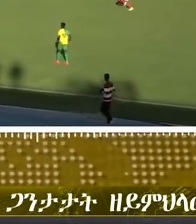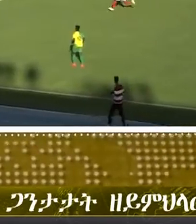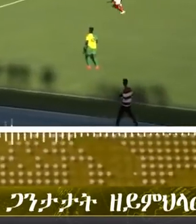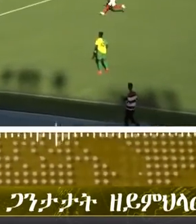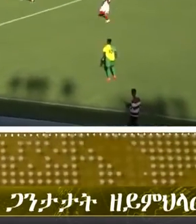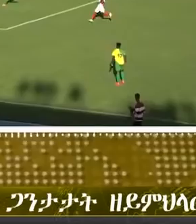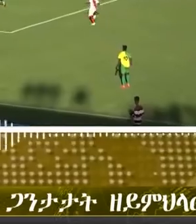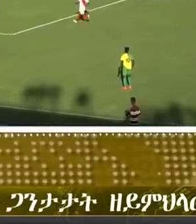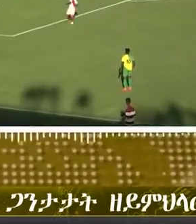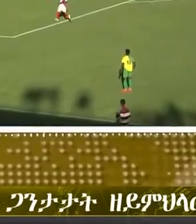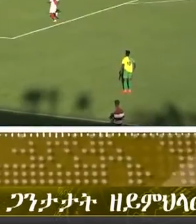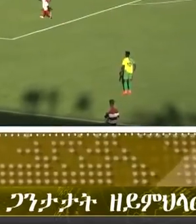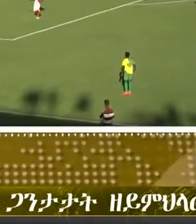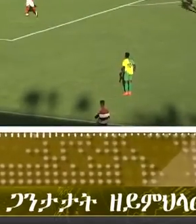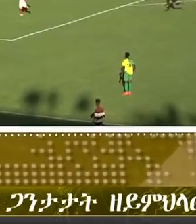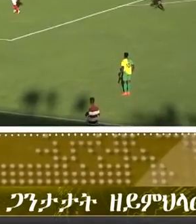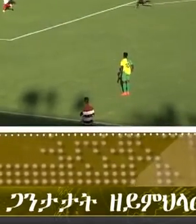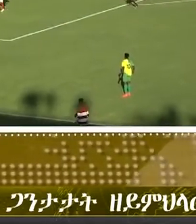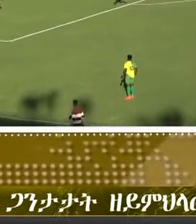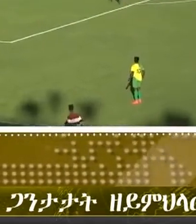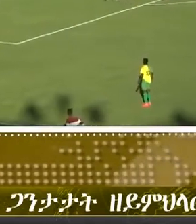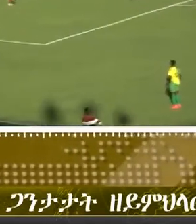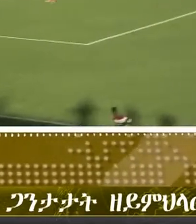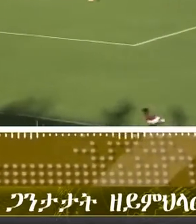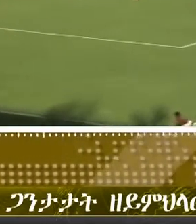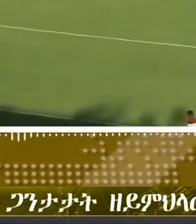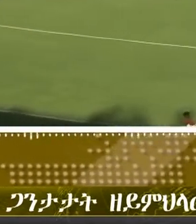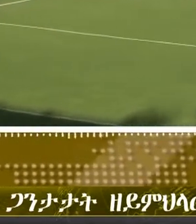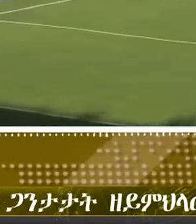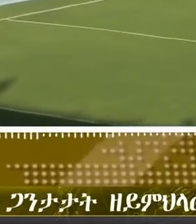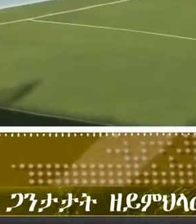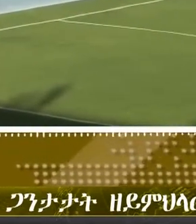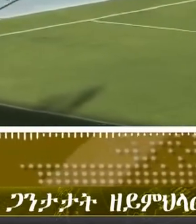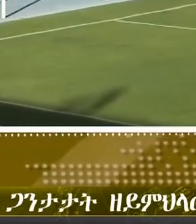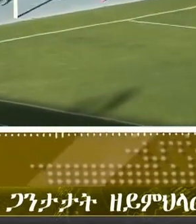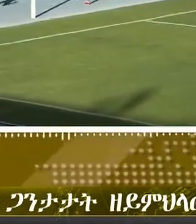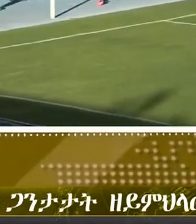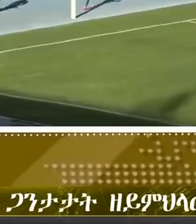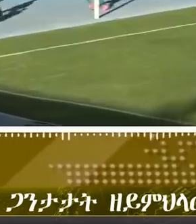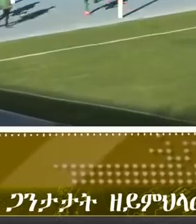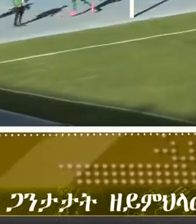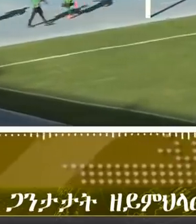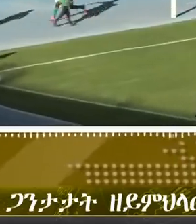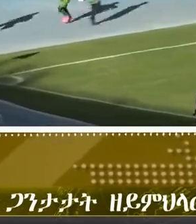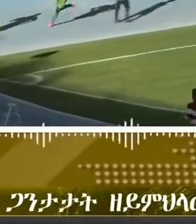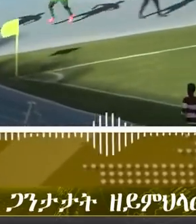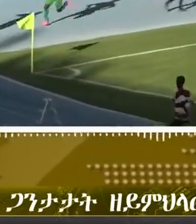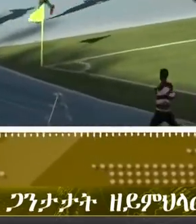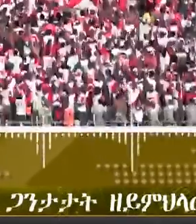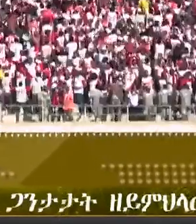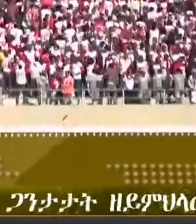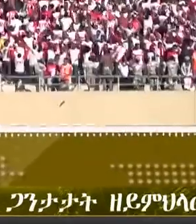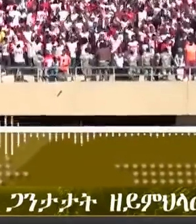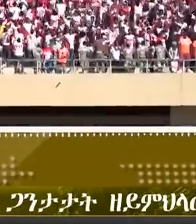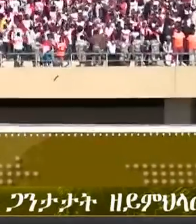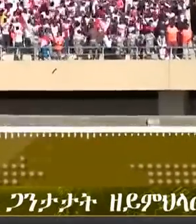مساحه غیر هاتو تبن بک کل عین تو مکر یوسف انکم تفلتو فلذی نحنا تحادث گبر کل خا بخال